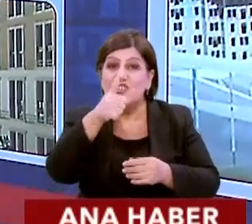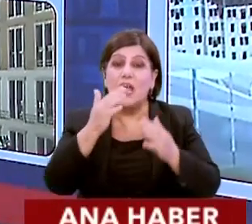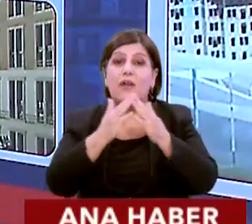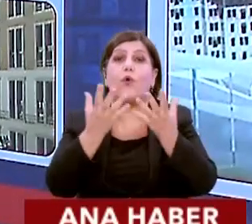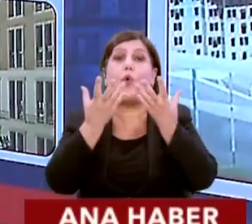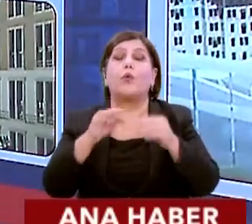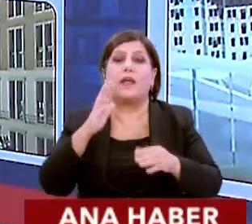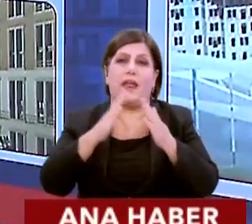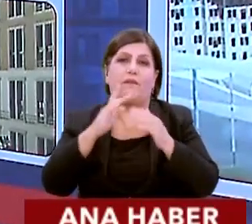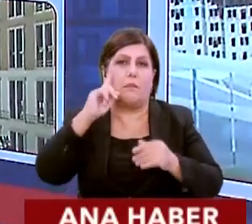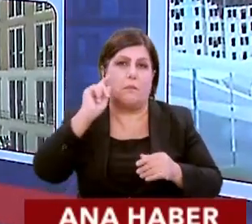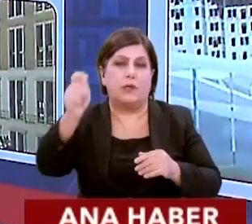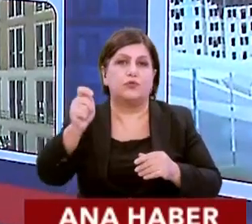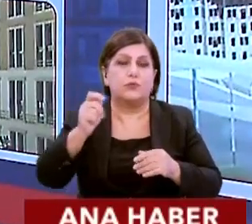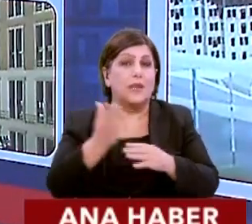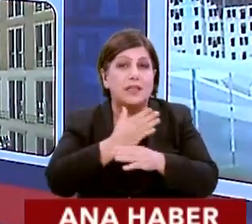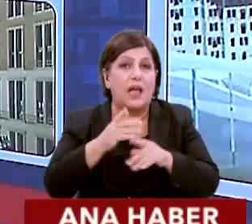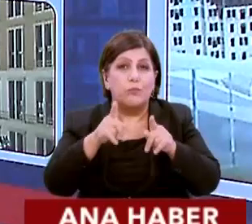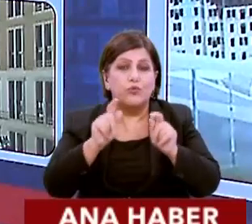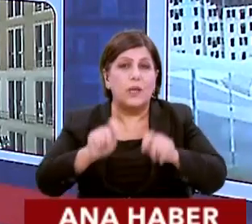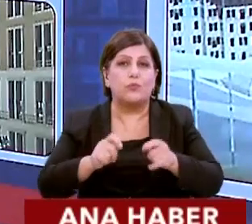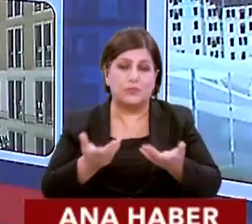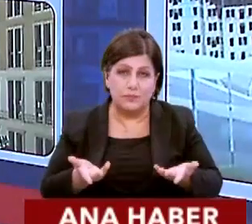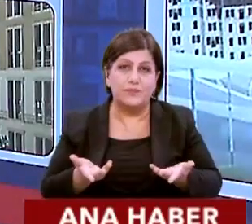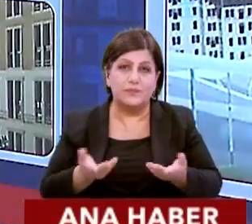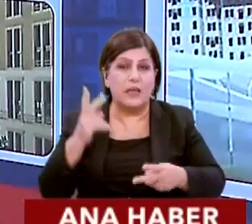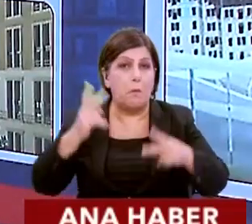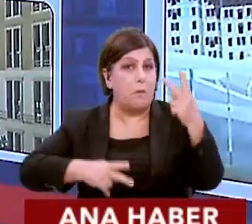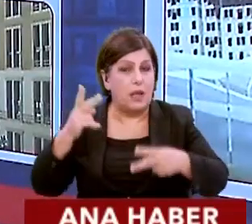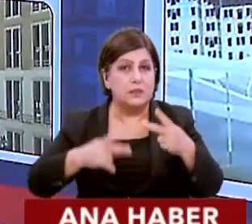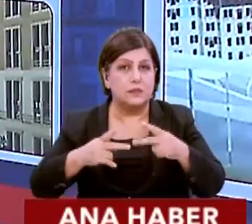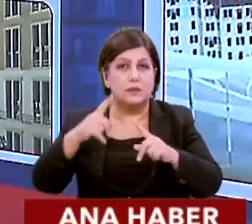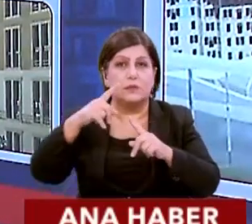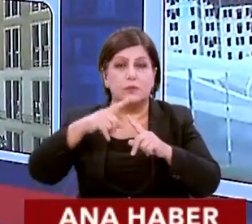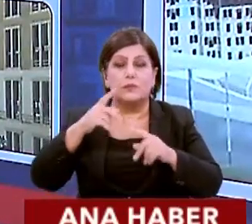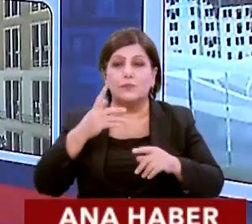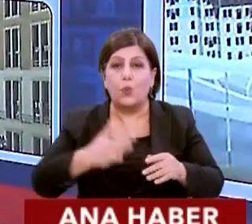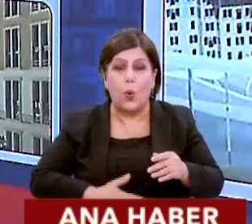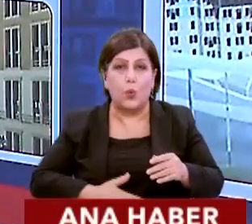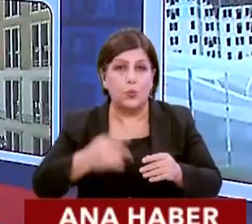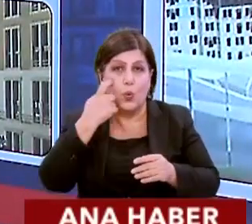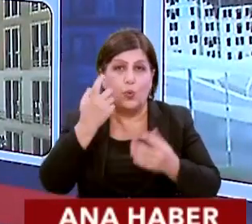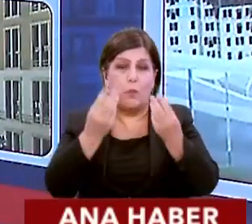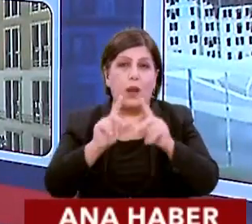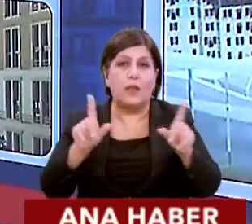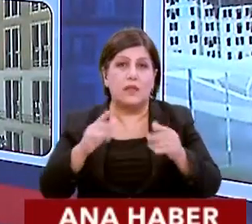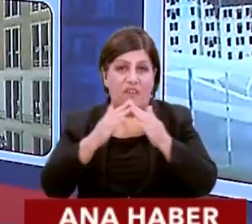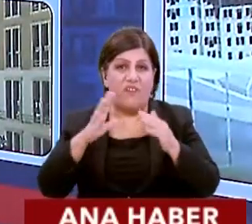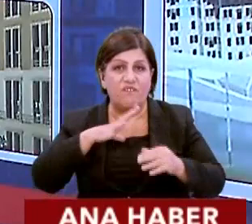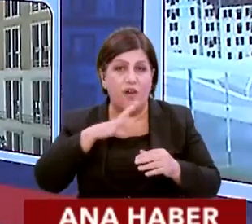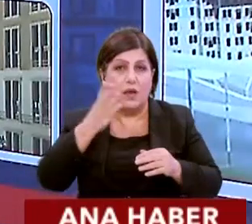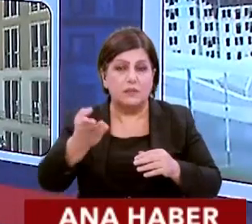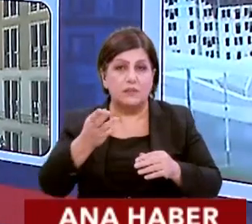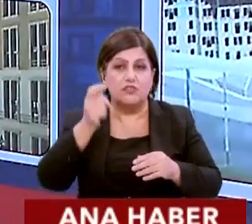başvuracak Neden bunu yapıyorsun değil mi Bazen de tok gözlü olmak lazım Evin varsa